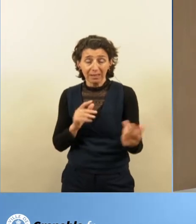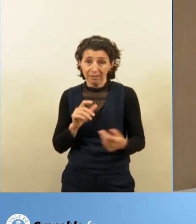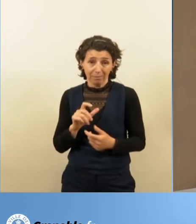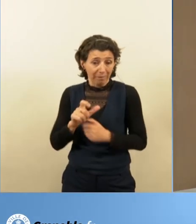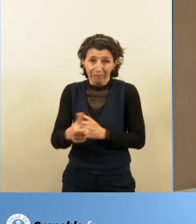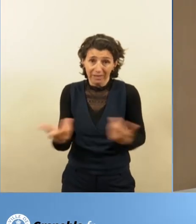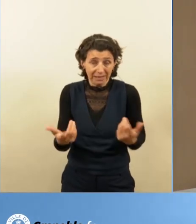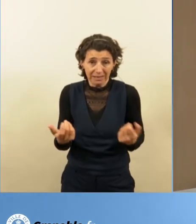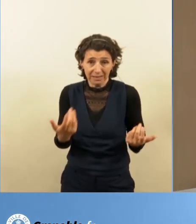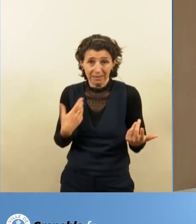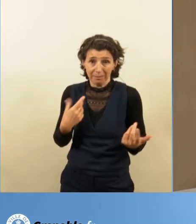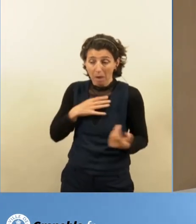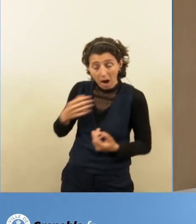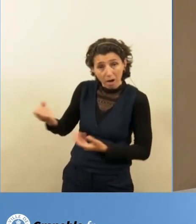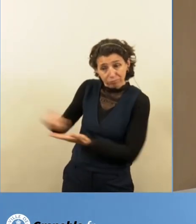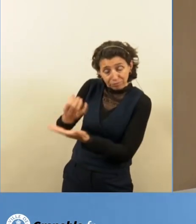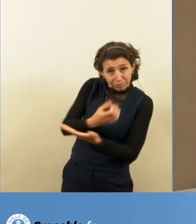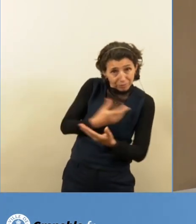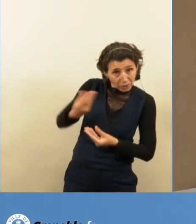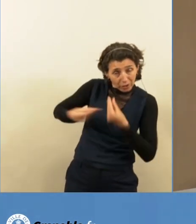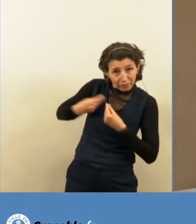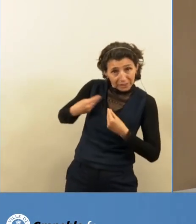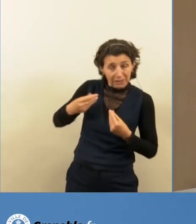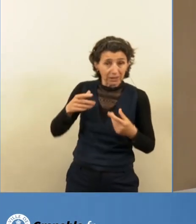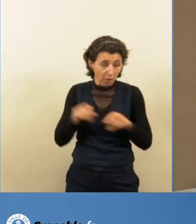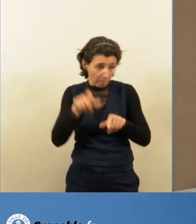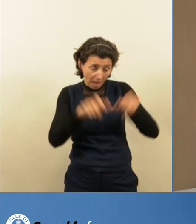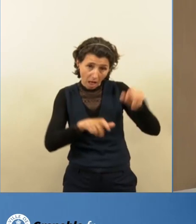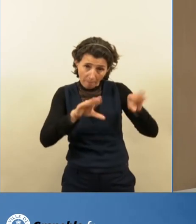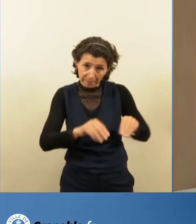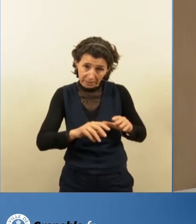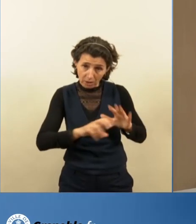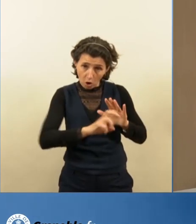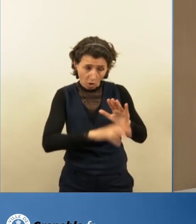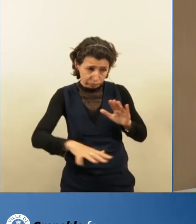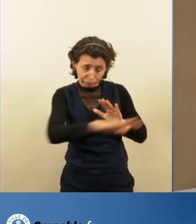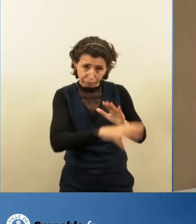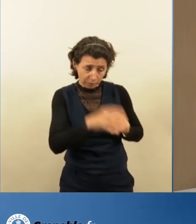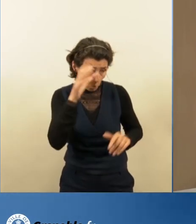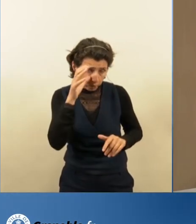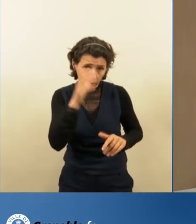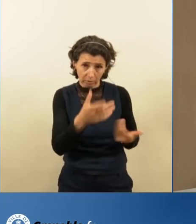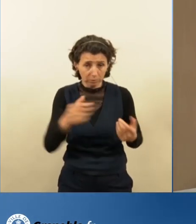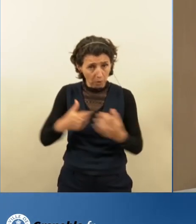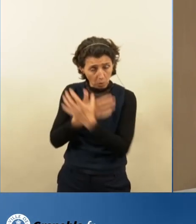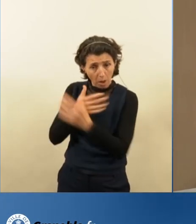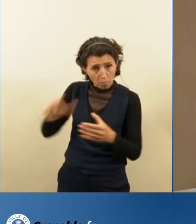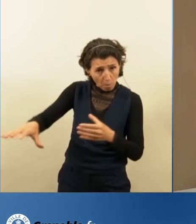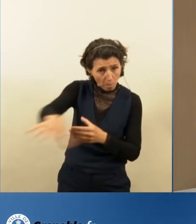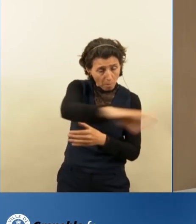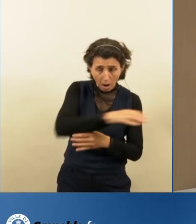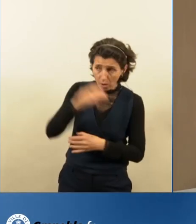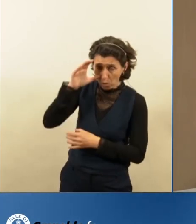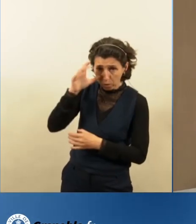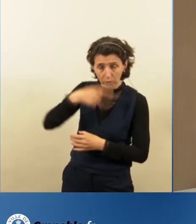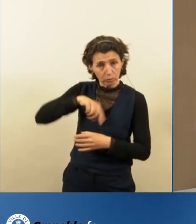ces expressions et en tenant compte donc de la vie de la vie de grenoblois et des métropolitains métropolitain pardon ne refusons